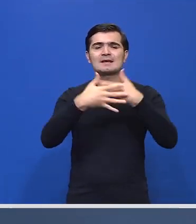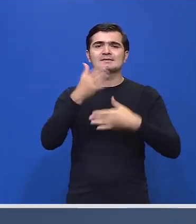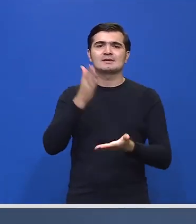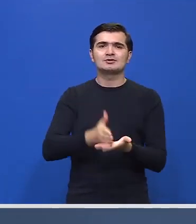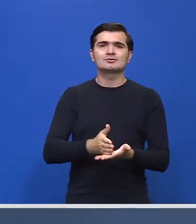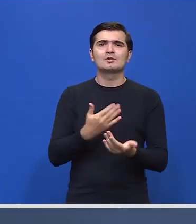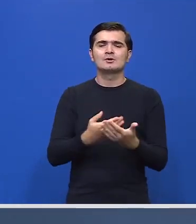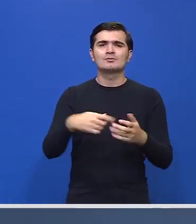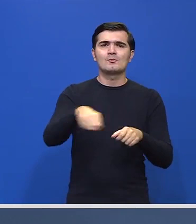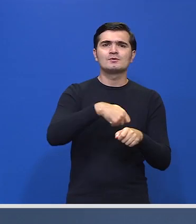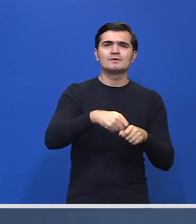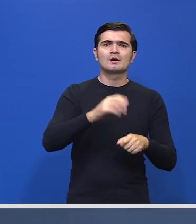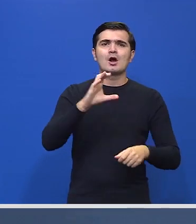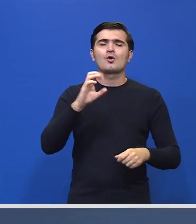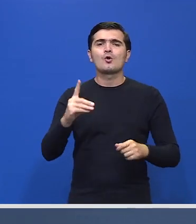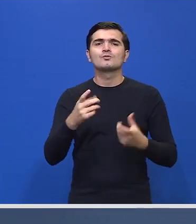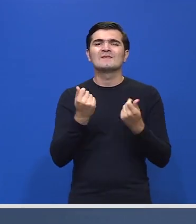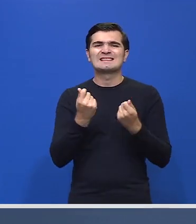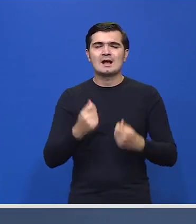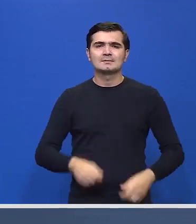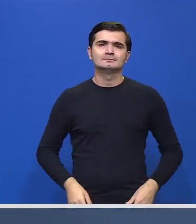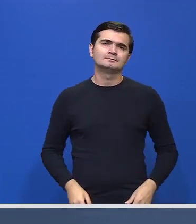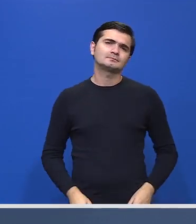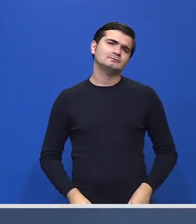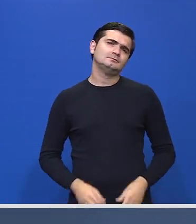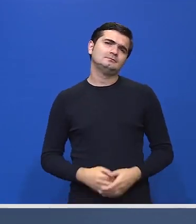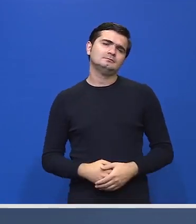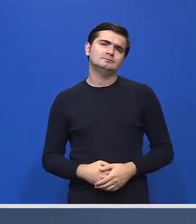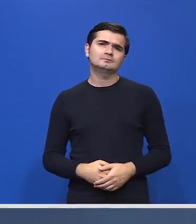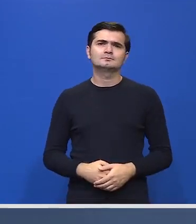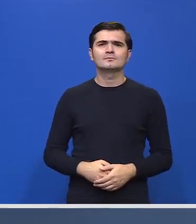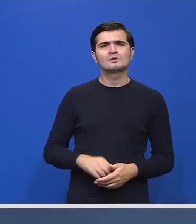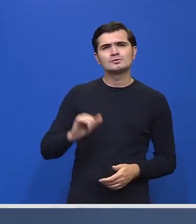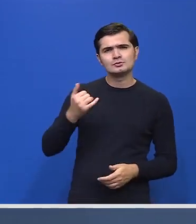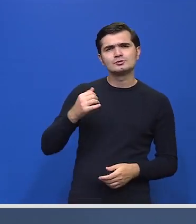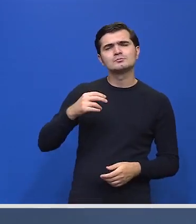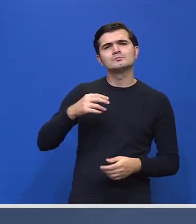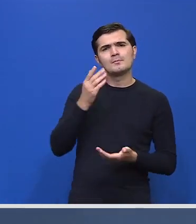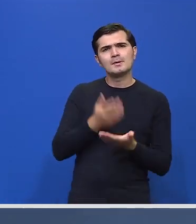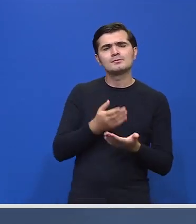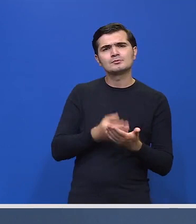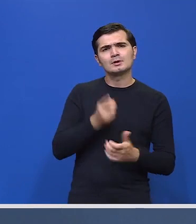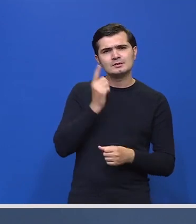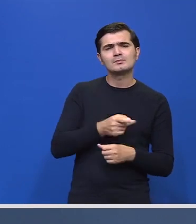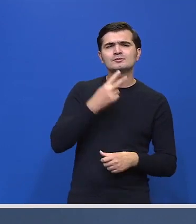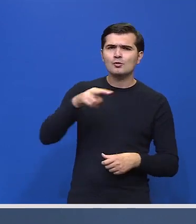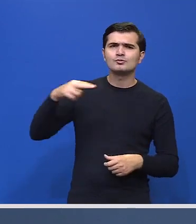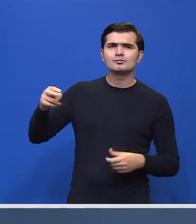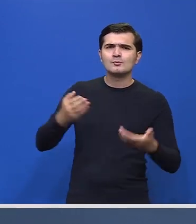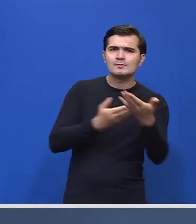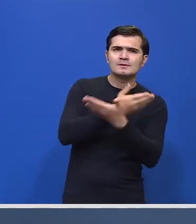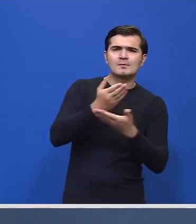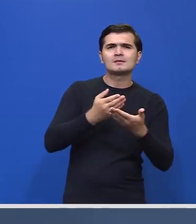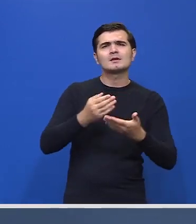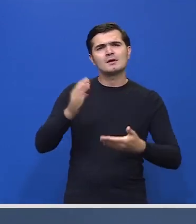pentru modificarea codului fiscal și continuate dezbaterile, evident, în această săptămână cu